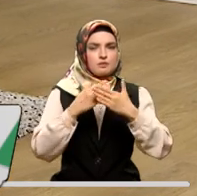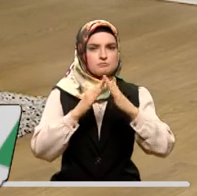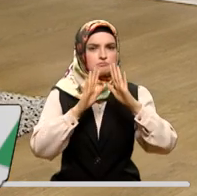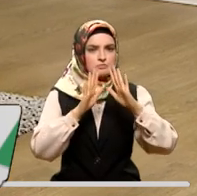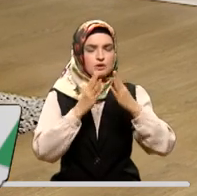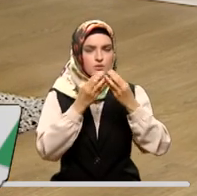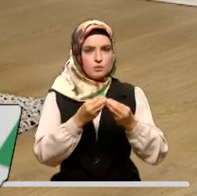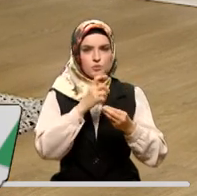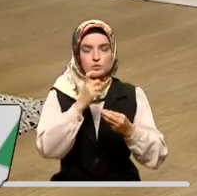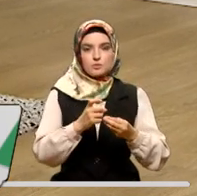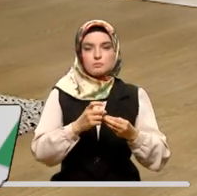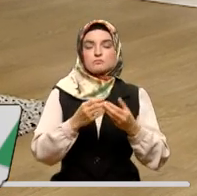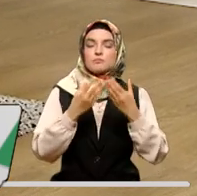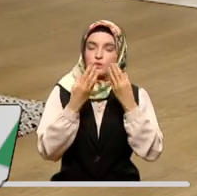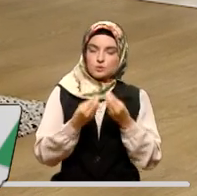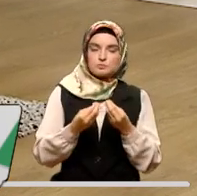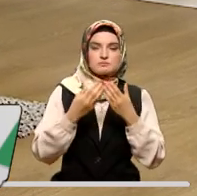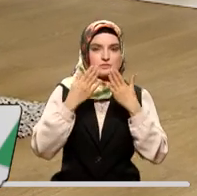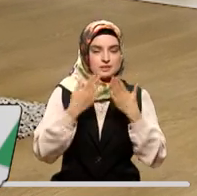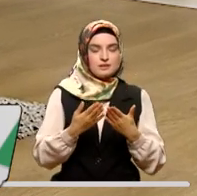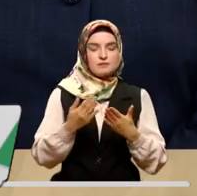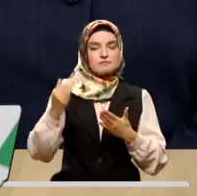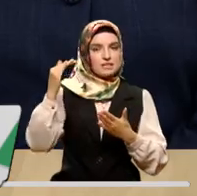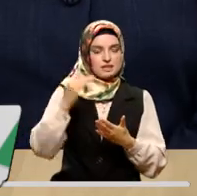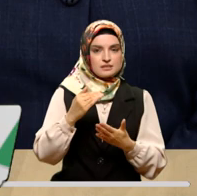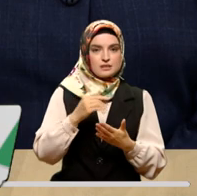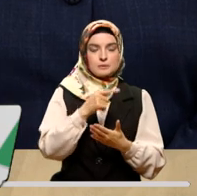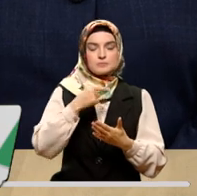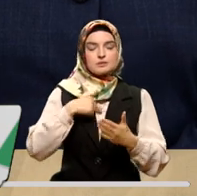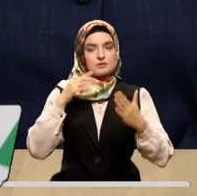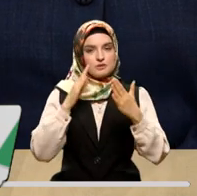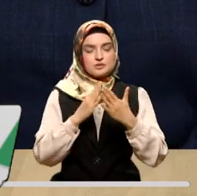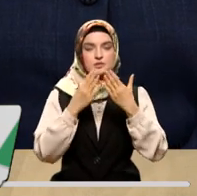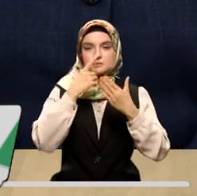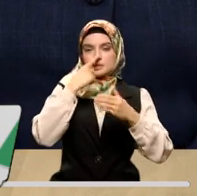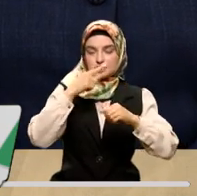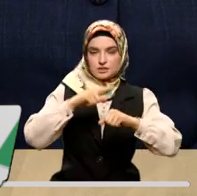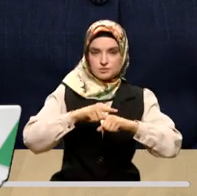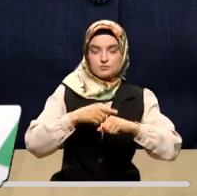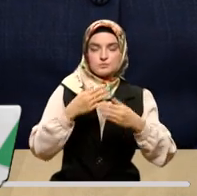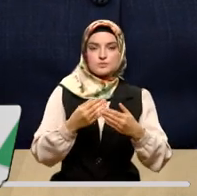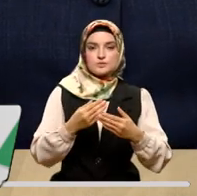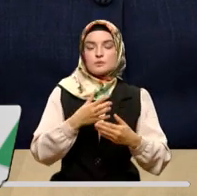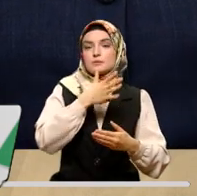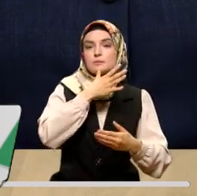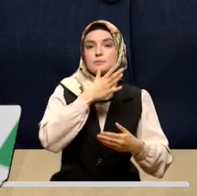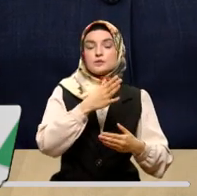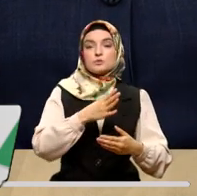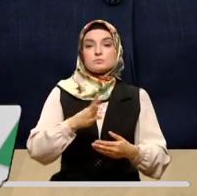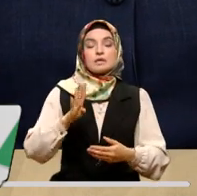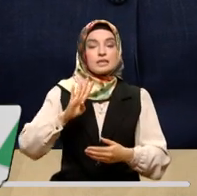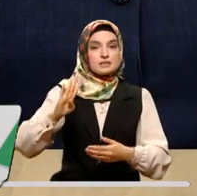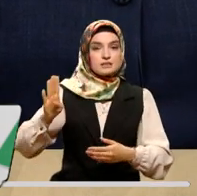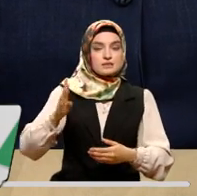ki gelsinler düşüncesindeyiz. Biz karşılayacağımıza inanıyoruz. Malum biliyorsunuz 40 bin yakın Kur'an